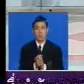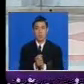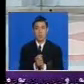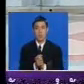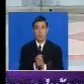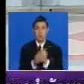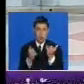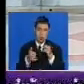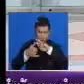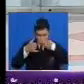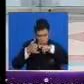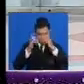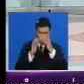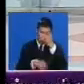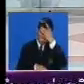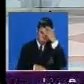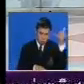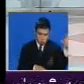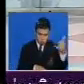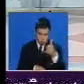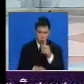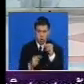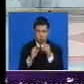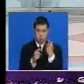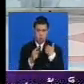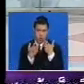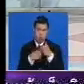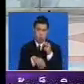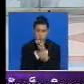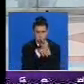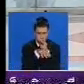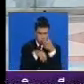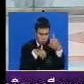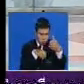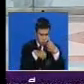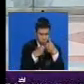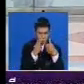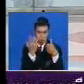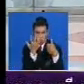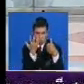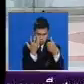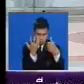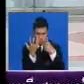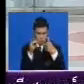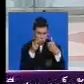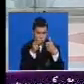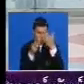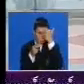ส่วนการคัดกรองผู้โดยสารที่มีไข้ด้วยเครื่องเทอร์โมสแกนกระทรวงสาธารณสุขจะยกเลิกในวันที่22กรกฎาคมนี้เพ